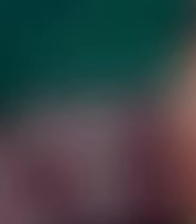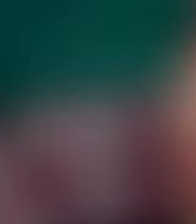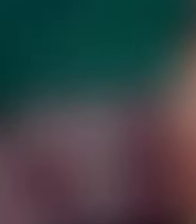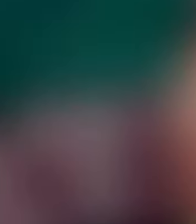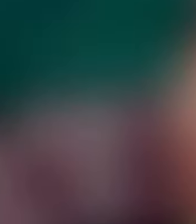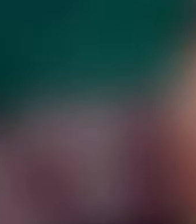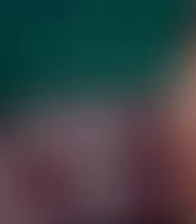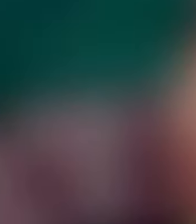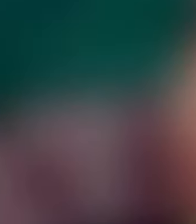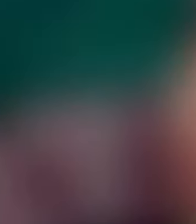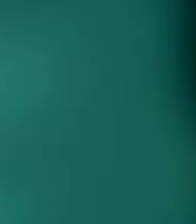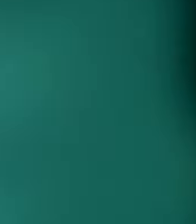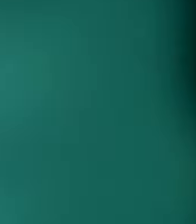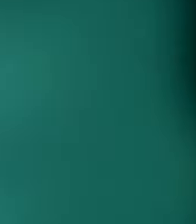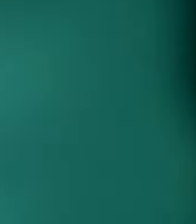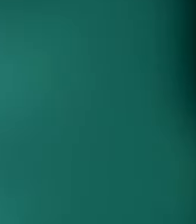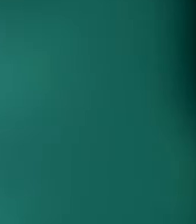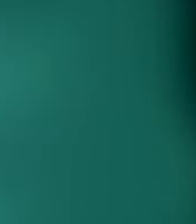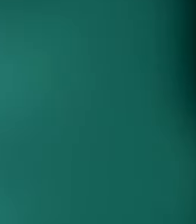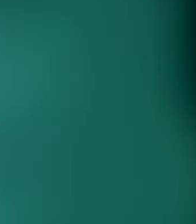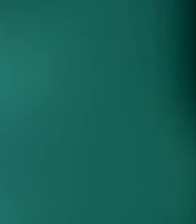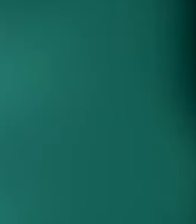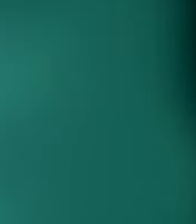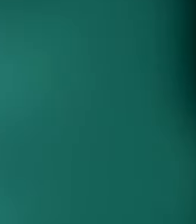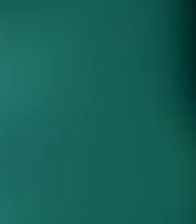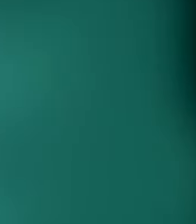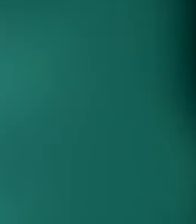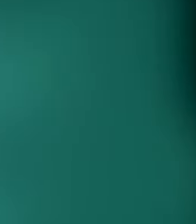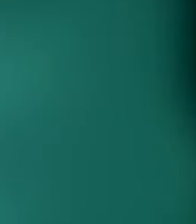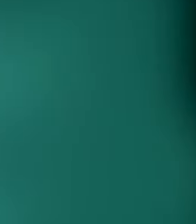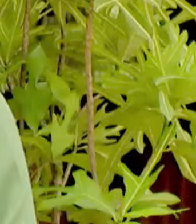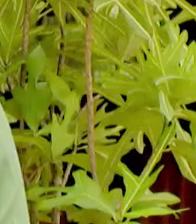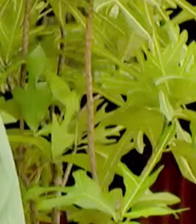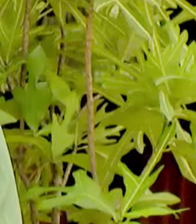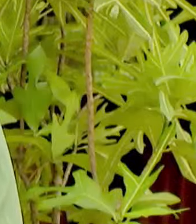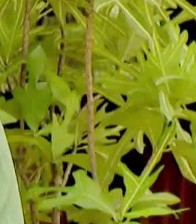mercun takbir. Sambil main mercun tu.